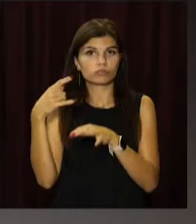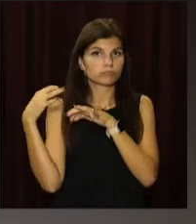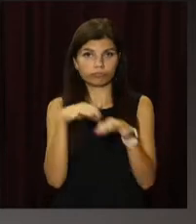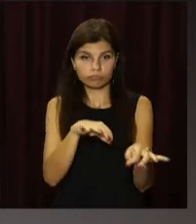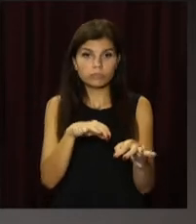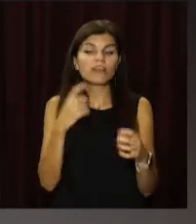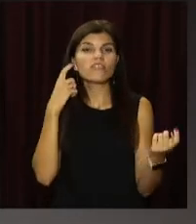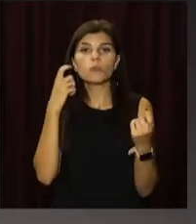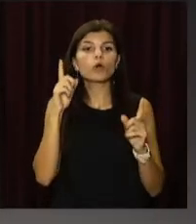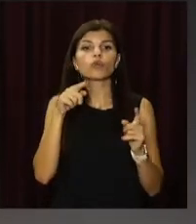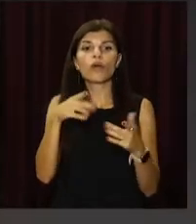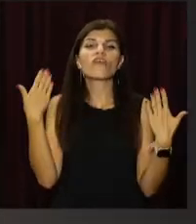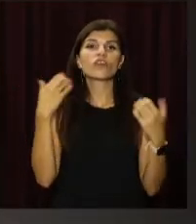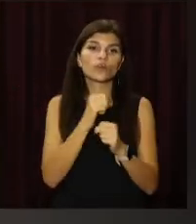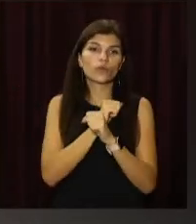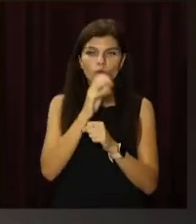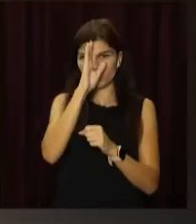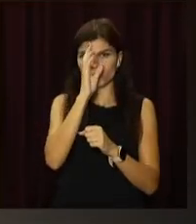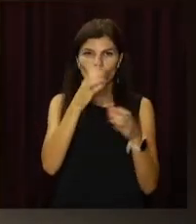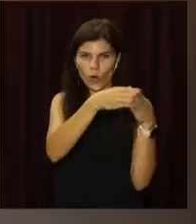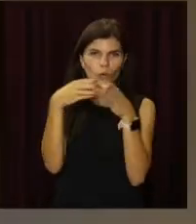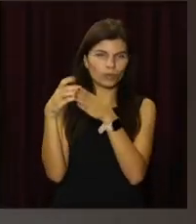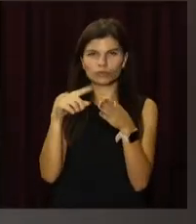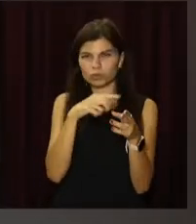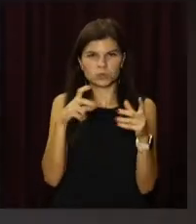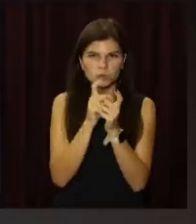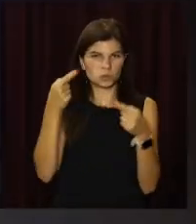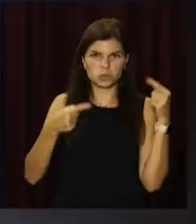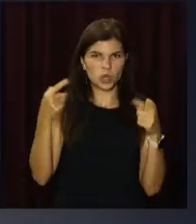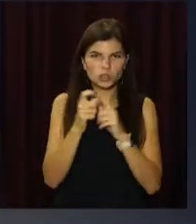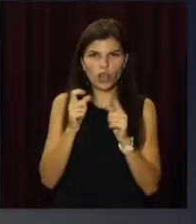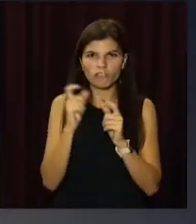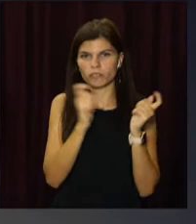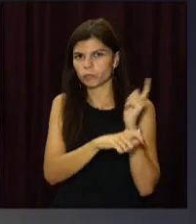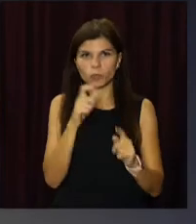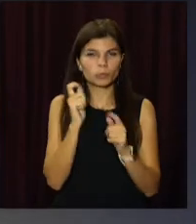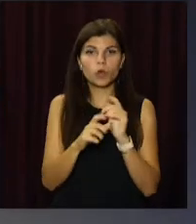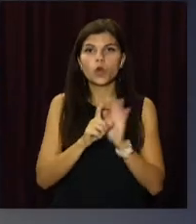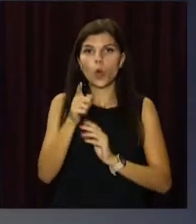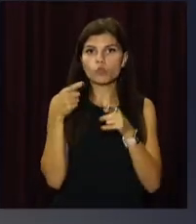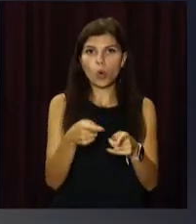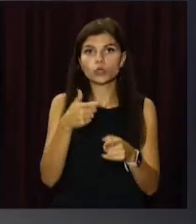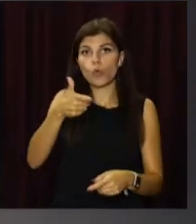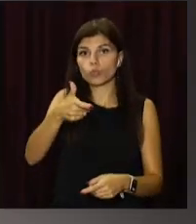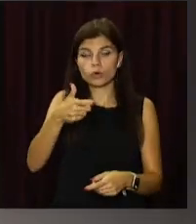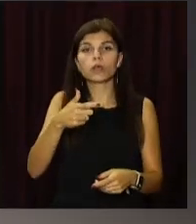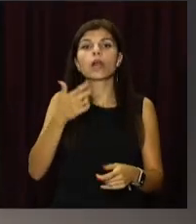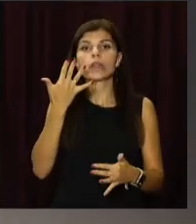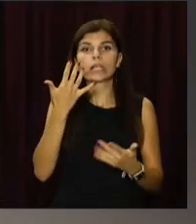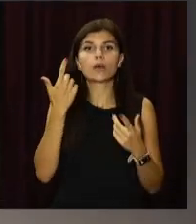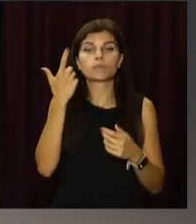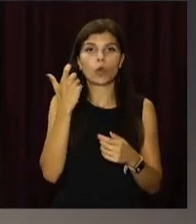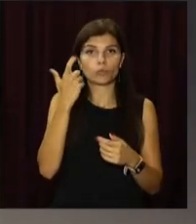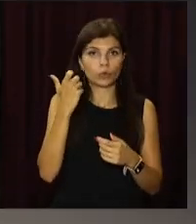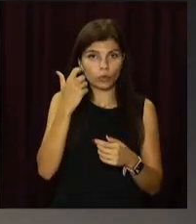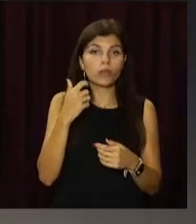попередньою інформацією, під час відпочинку між двома компаніями виникла сутичка. Один з чоловіків почав погрожувати зброєю і зробив кілька пострілів.